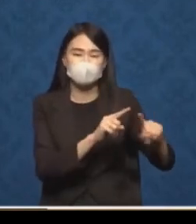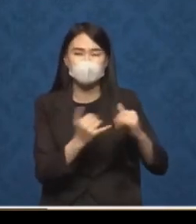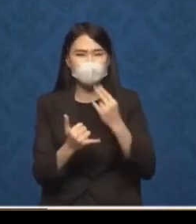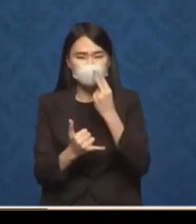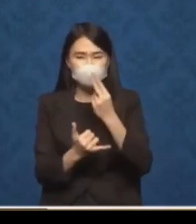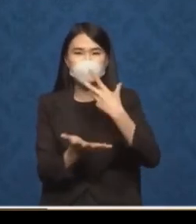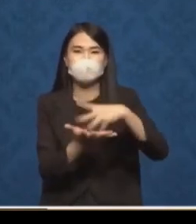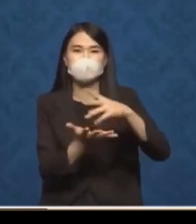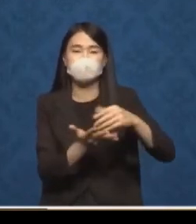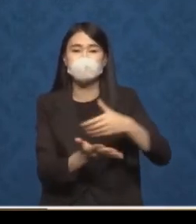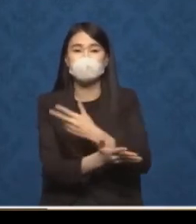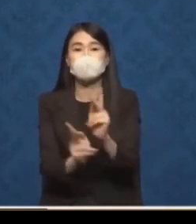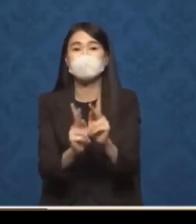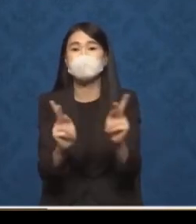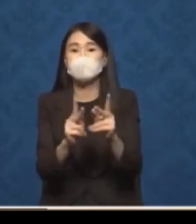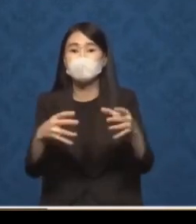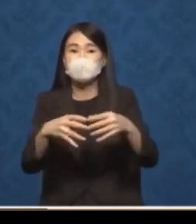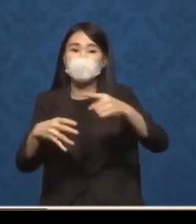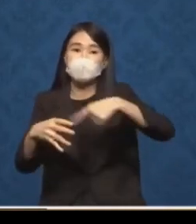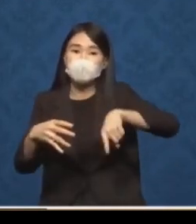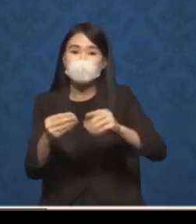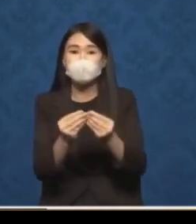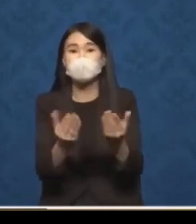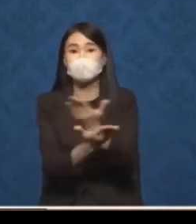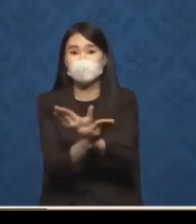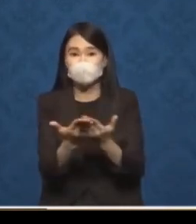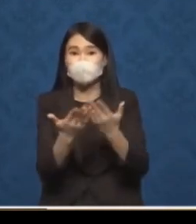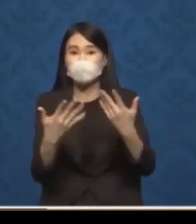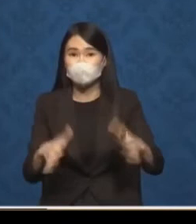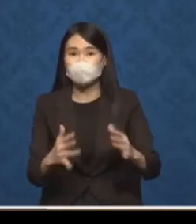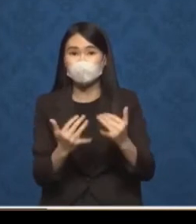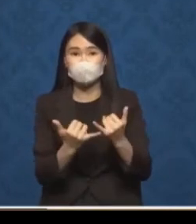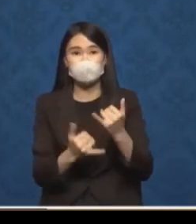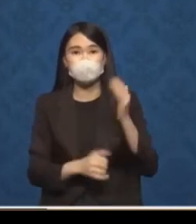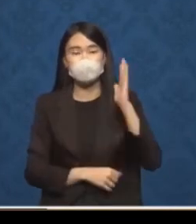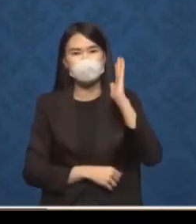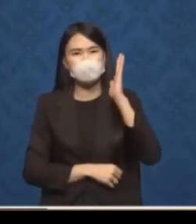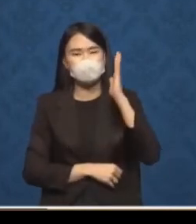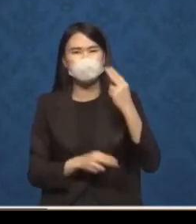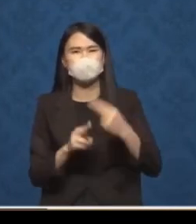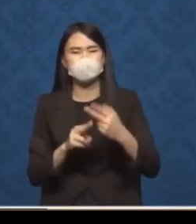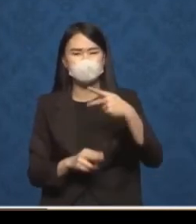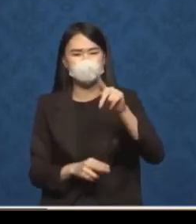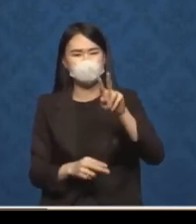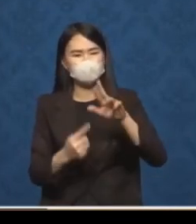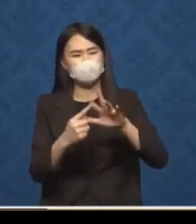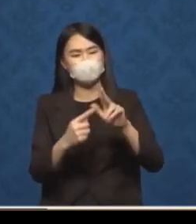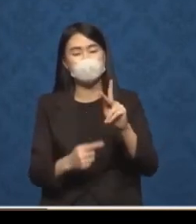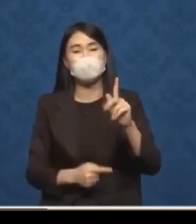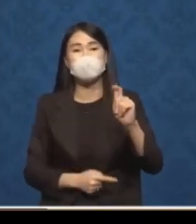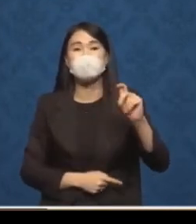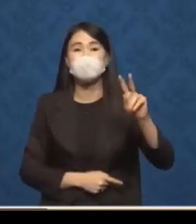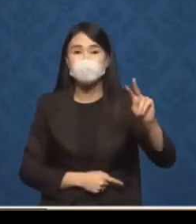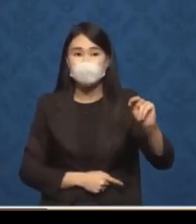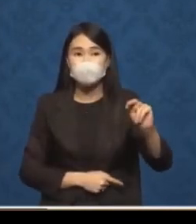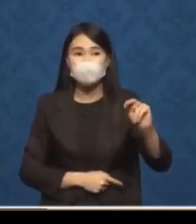ได้นำเรียนต่อคณะกรรมการคณะใหญ่ท่านประกอบรัตนพันธ์จ